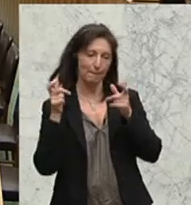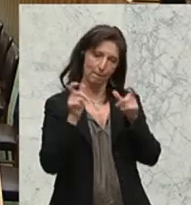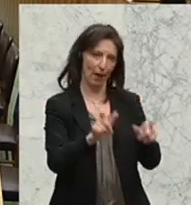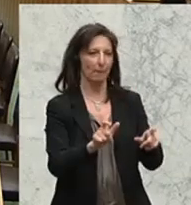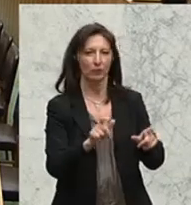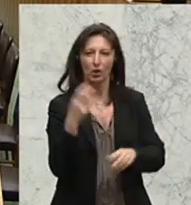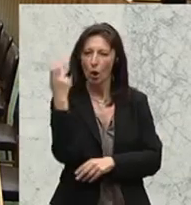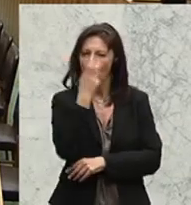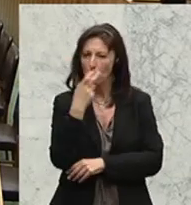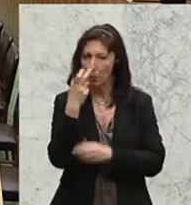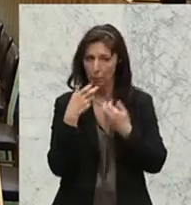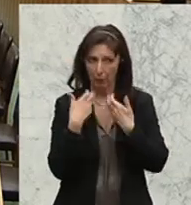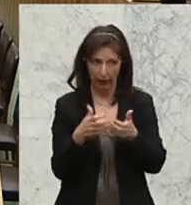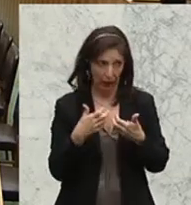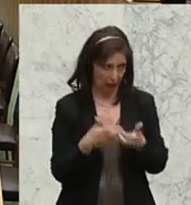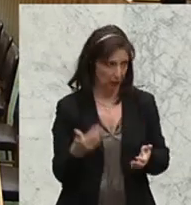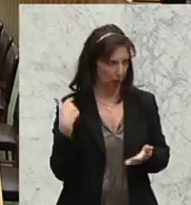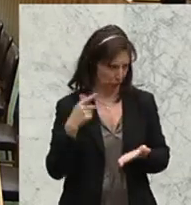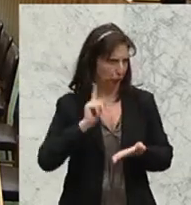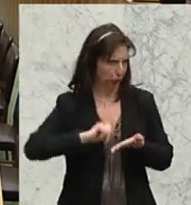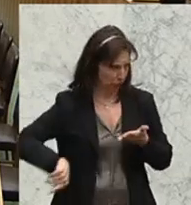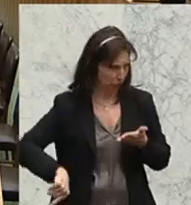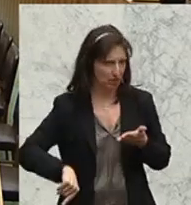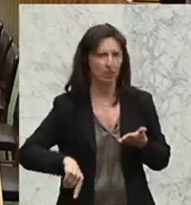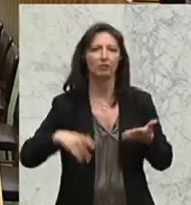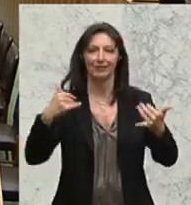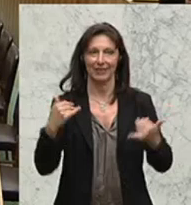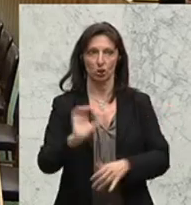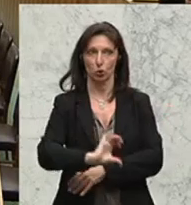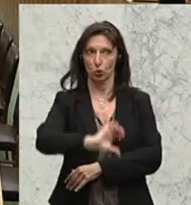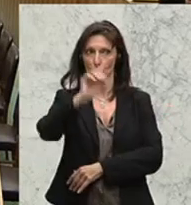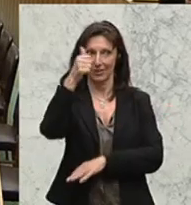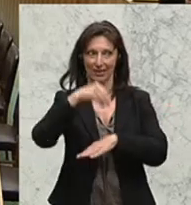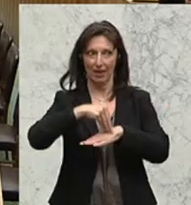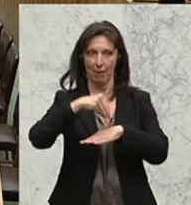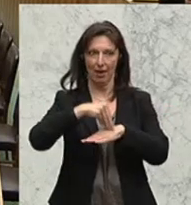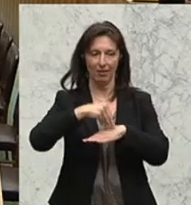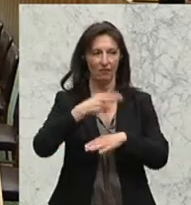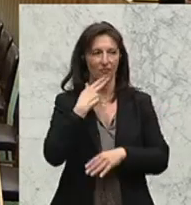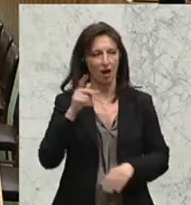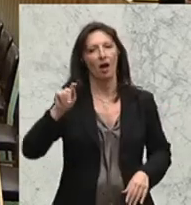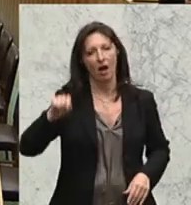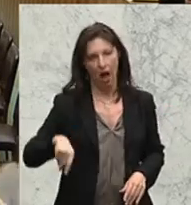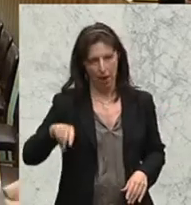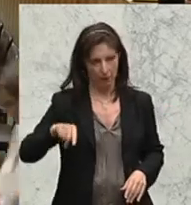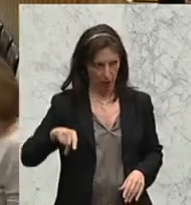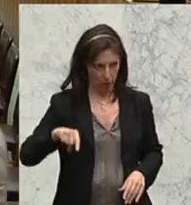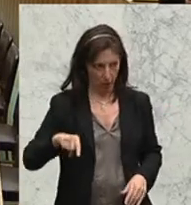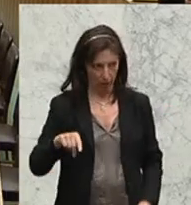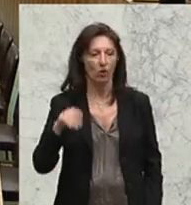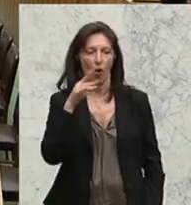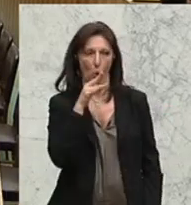Bevorzugungen der Kernenergie aufgezeigt werden. Zudem soll sich die Regierung dafür einsetzen, dass im Rahmen des Europäischen Fonds